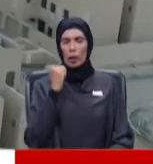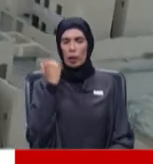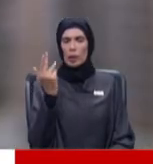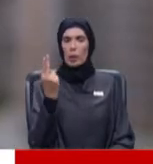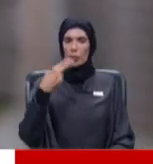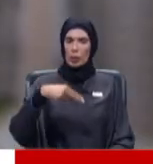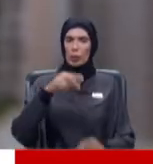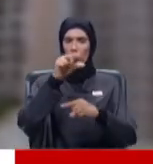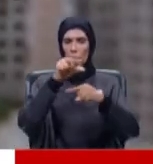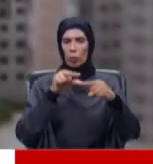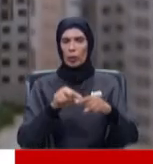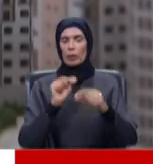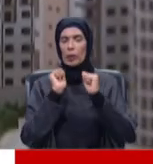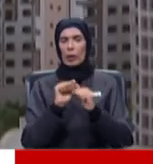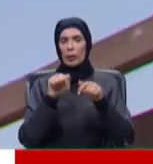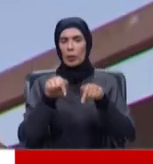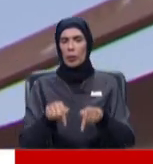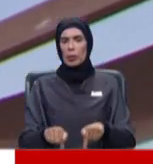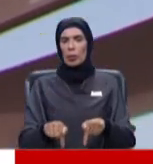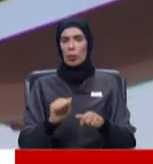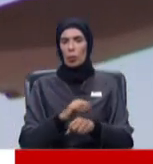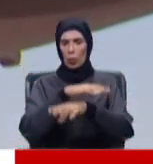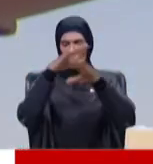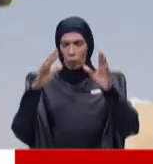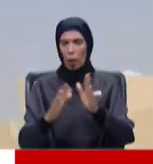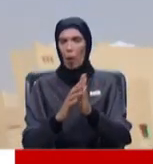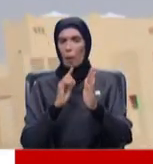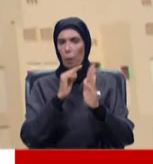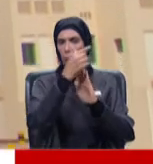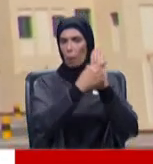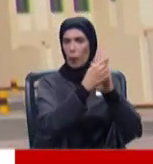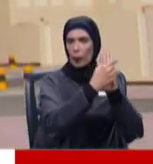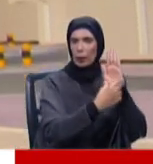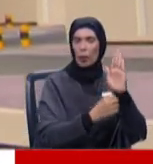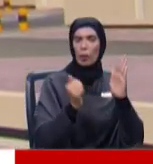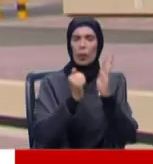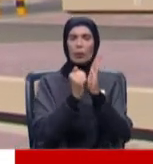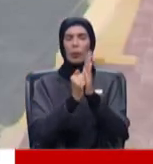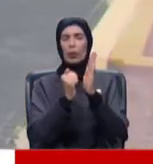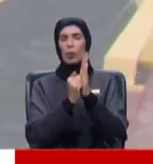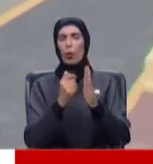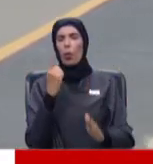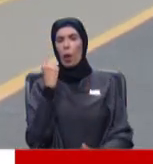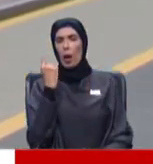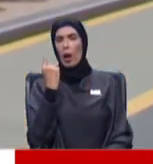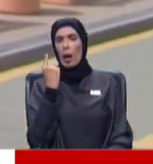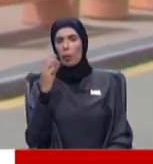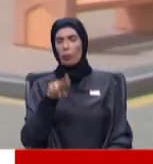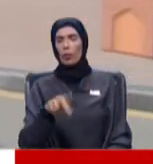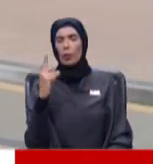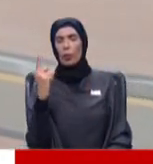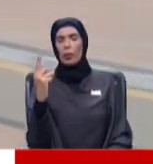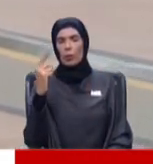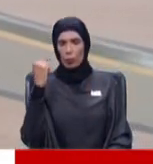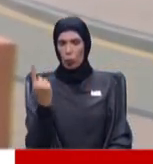29%، كاشفا في الوقت ذاته عن إجمالي عدد طلبات الوحدات السكنية من العام 2001 ولغاية العام